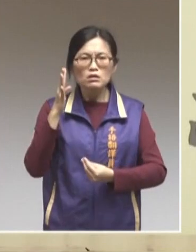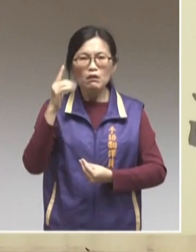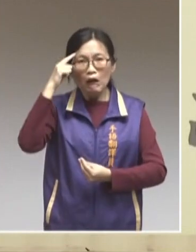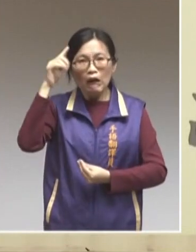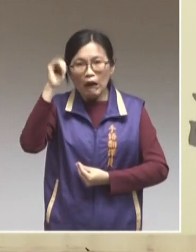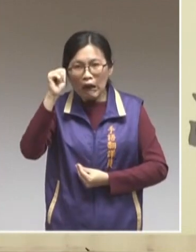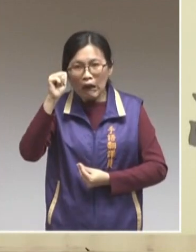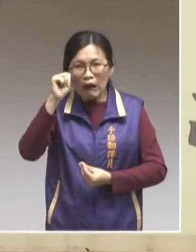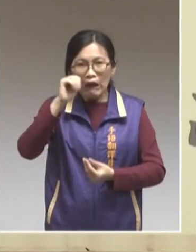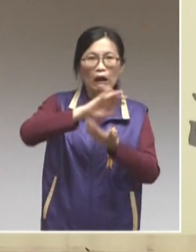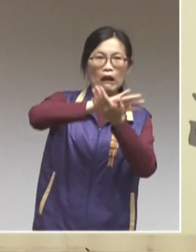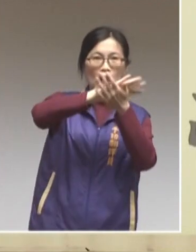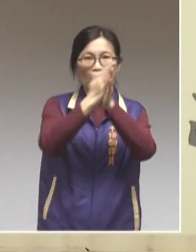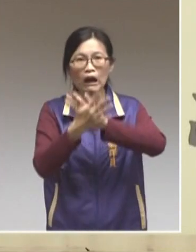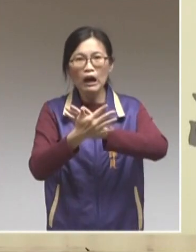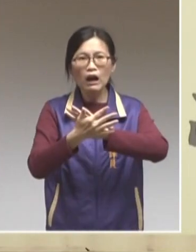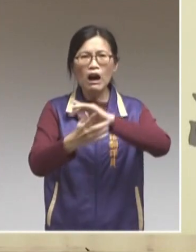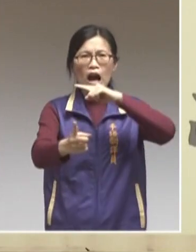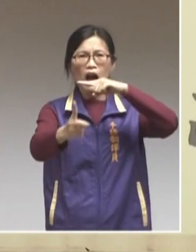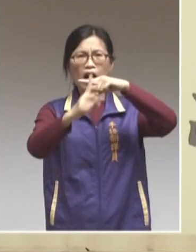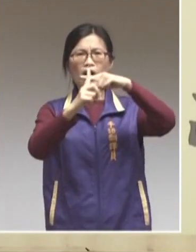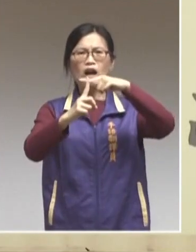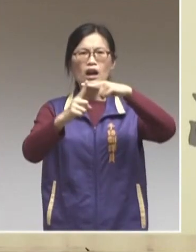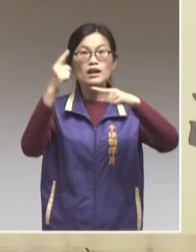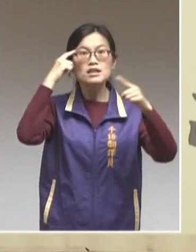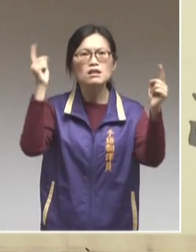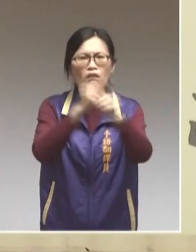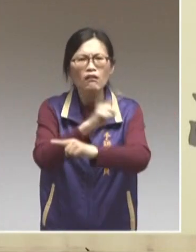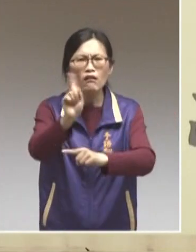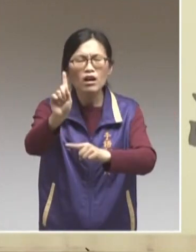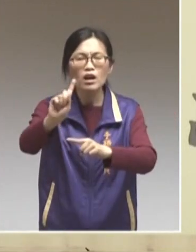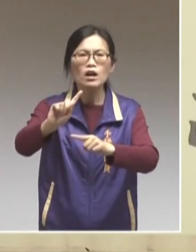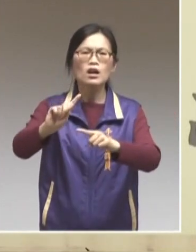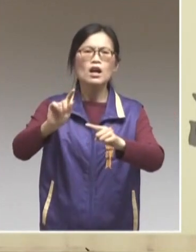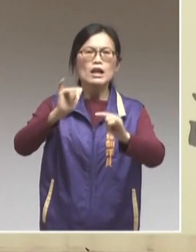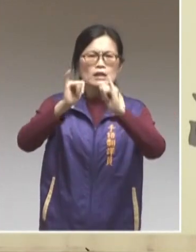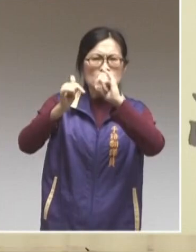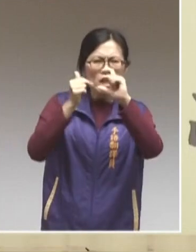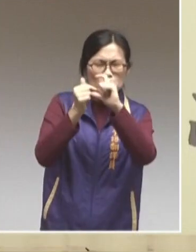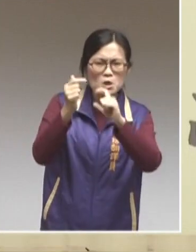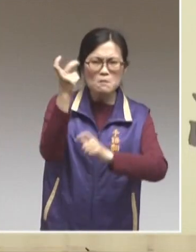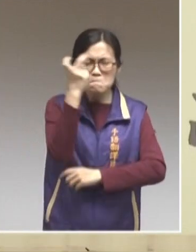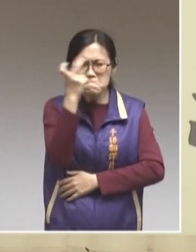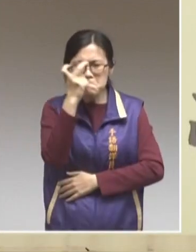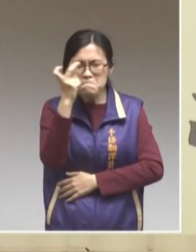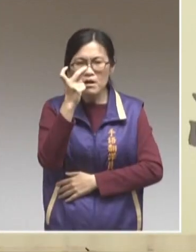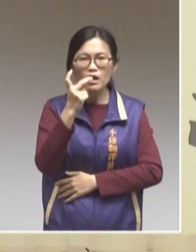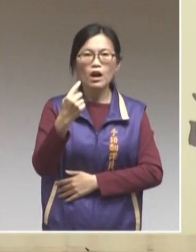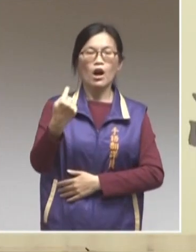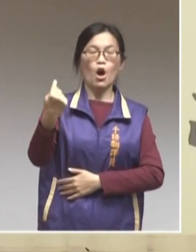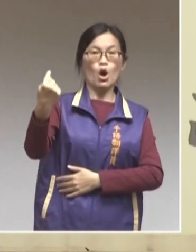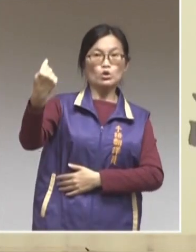阳性、哦、这个也代表说我们对于整个社区的这个监测里面、哦、以昨